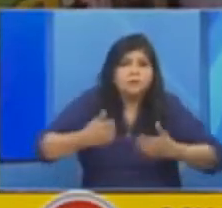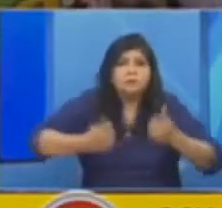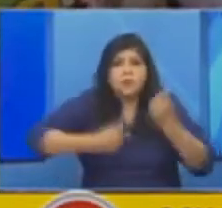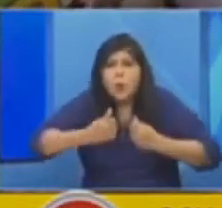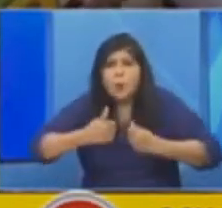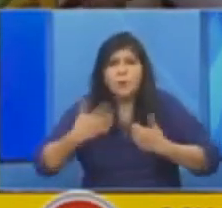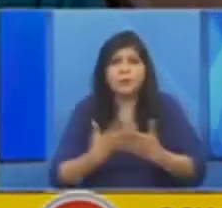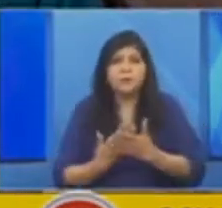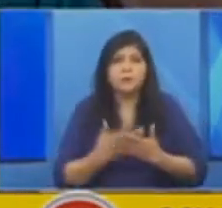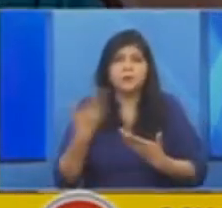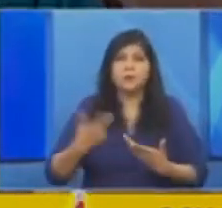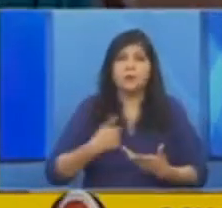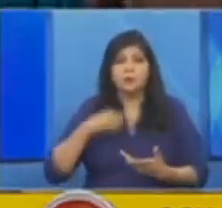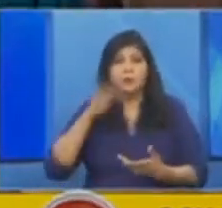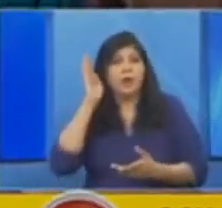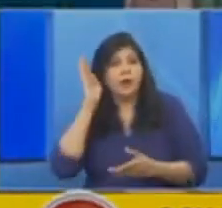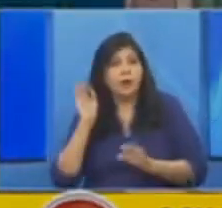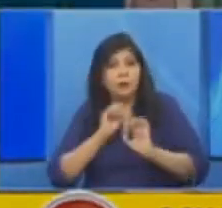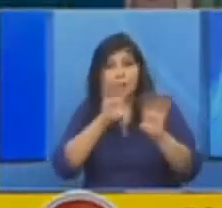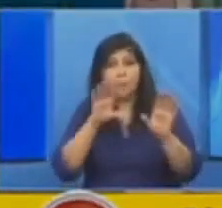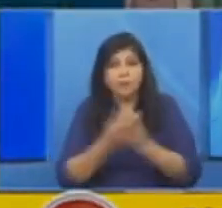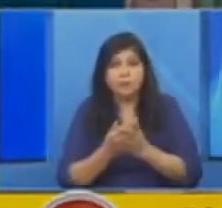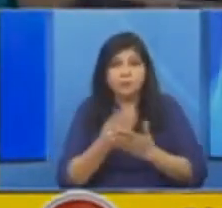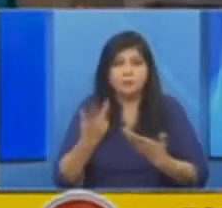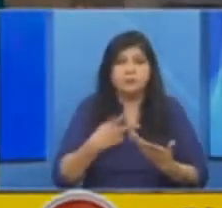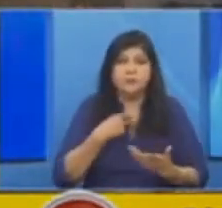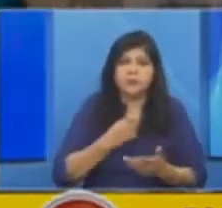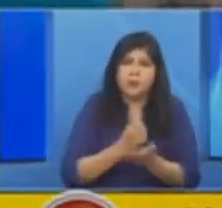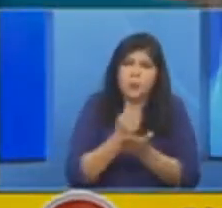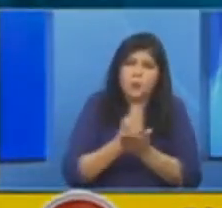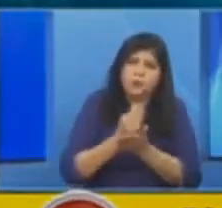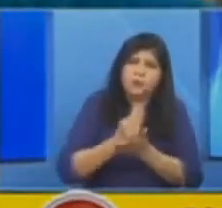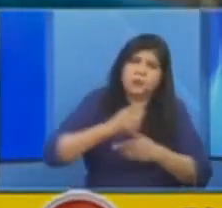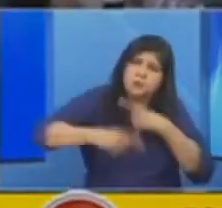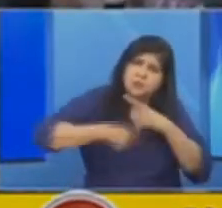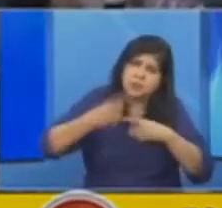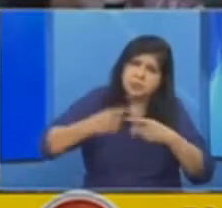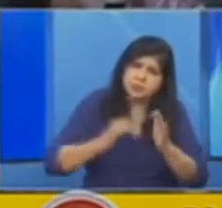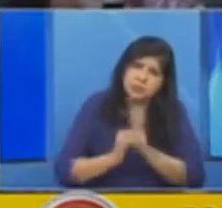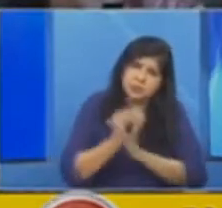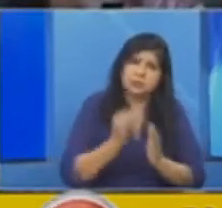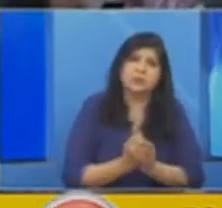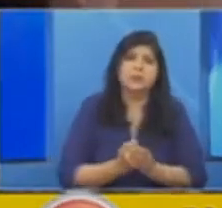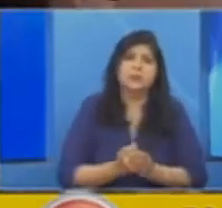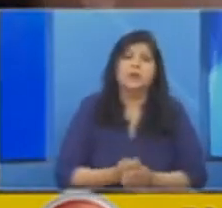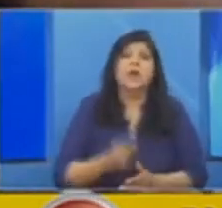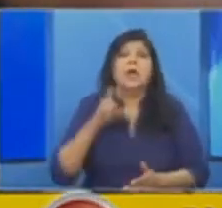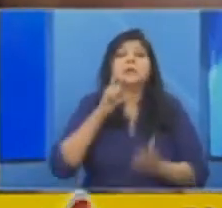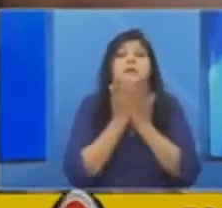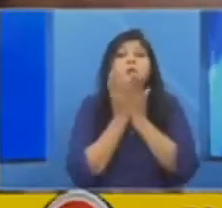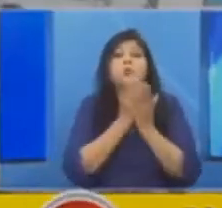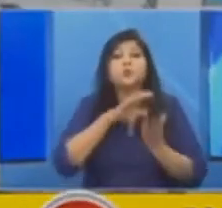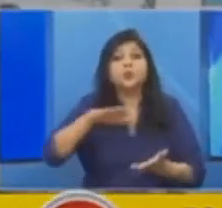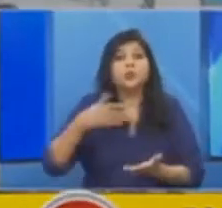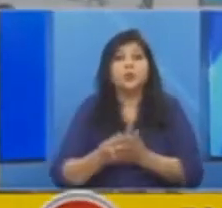हो, उन में एवर्नेस बढ़े, इसके लिए भी लगाता प्रयास जारी हैं, जैसे क्लास में,